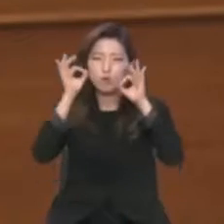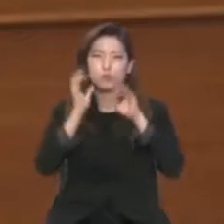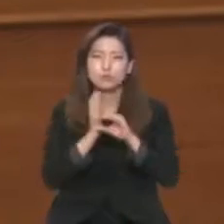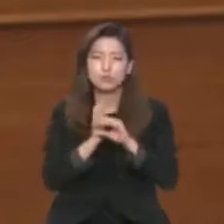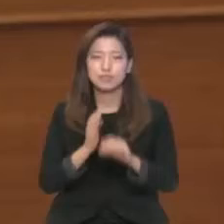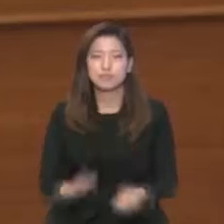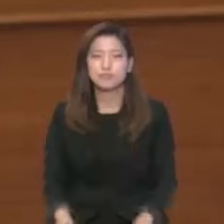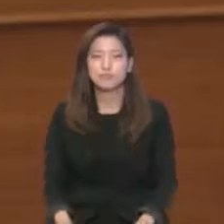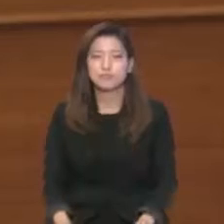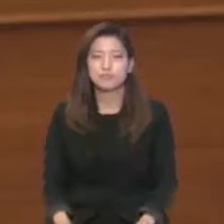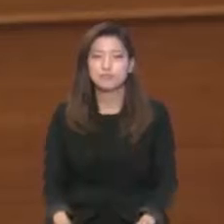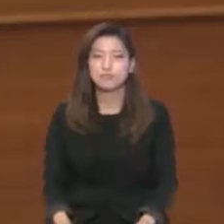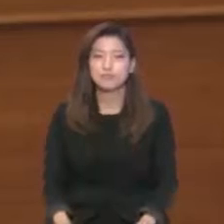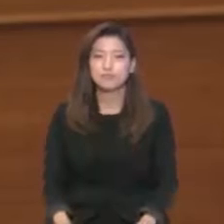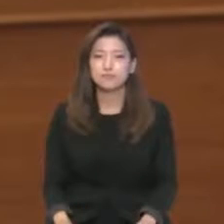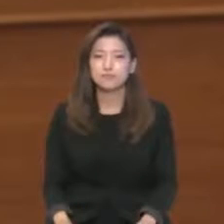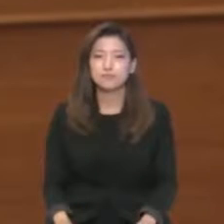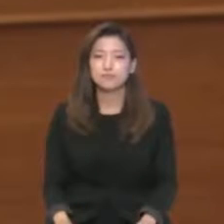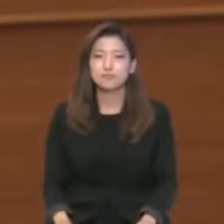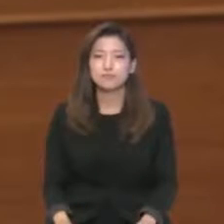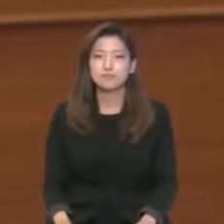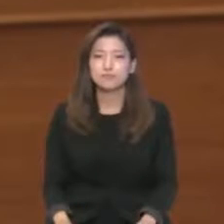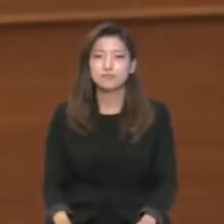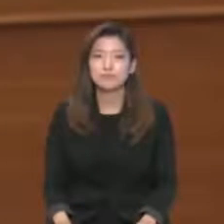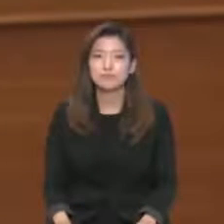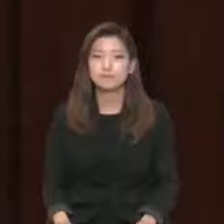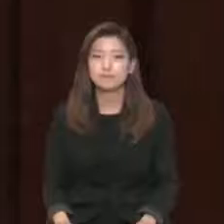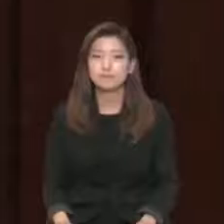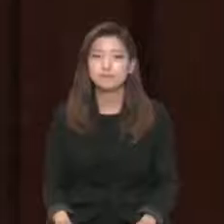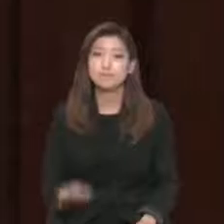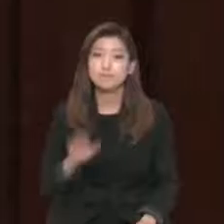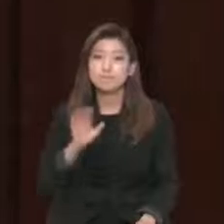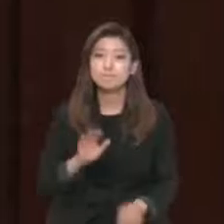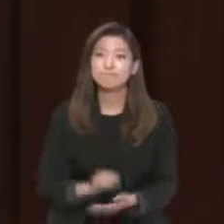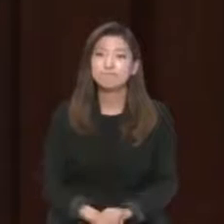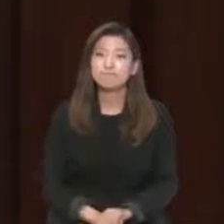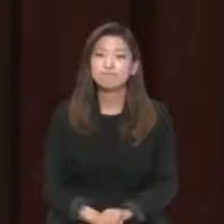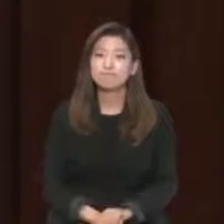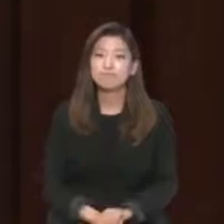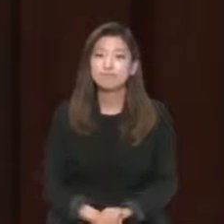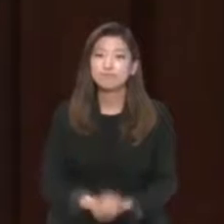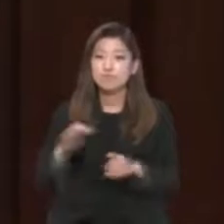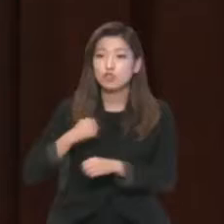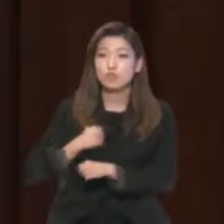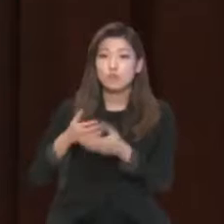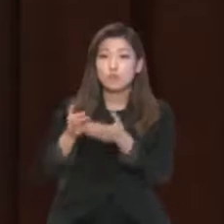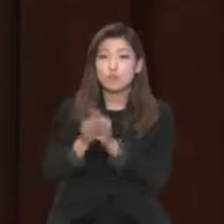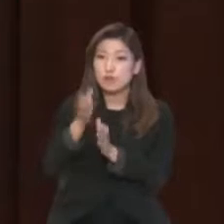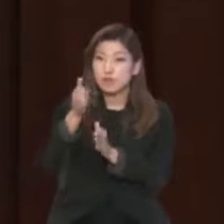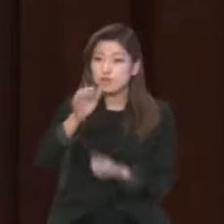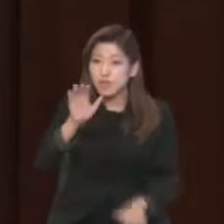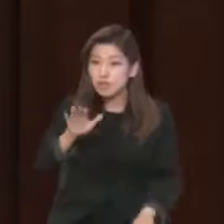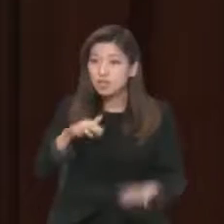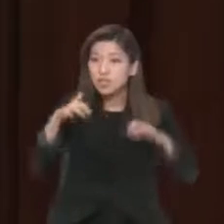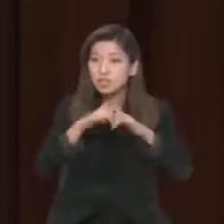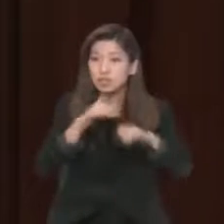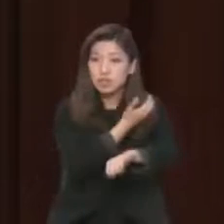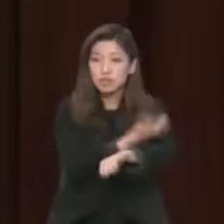말씀드리겠습니다. 장관님 좀 쉽게 얘기했으면 좋겠습니다. 장관님께서 재직하시는 동안 전작권 전환에 많은 노력을 하신 걸 알고